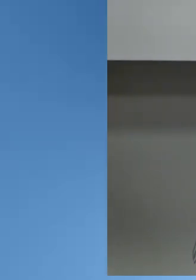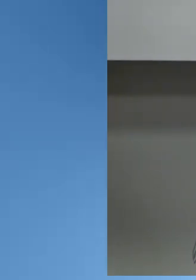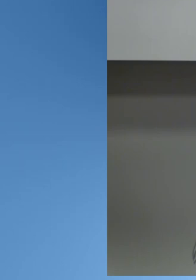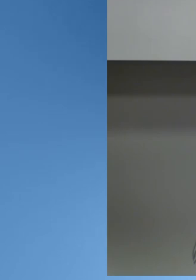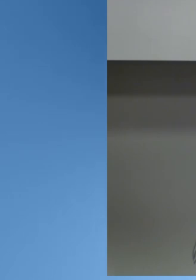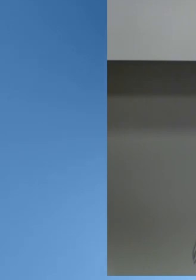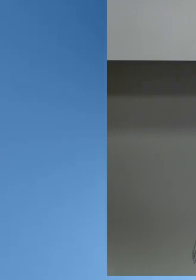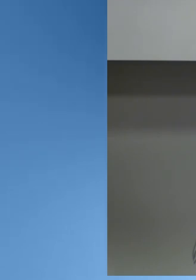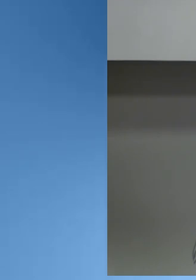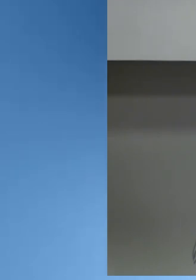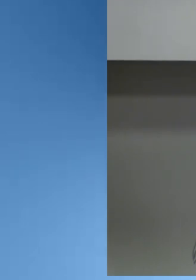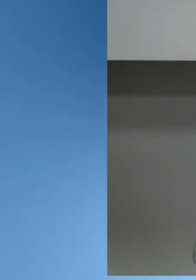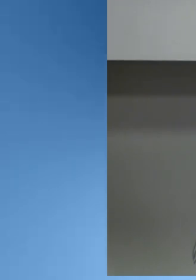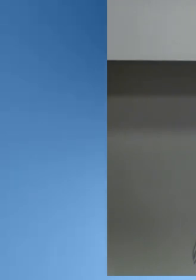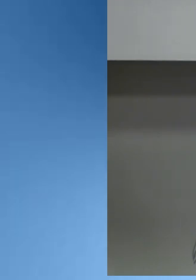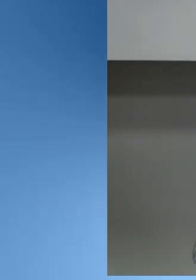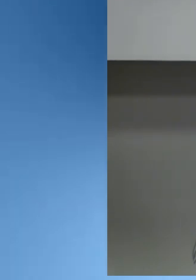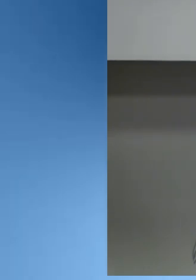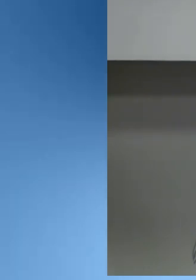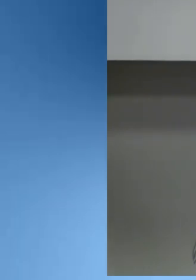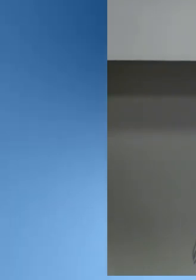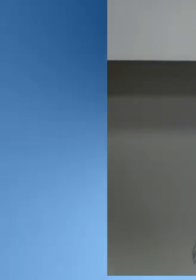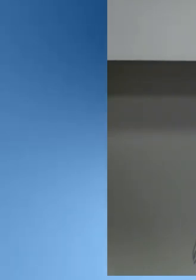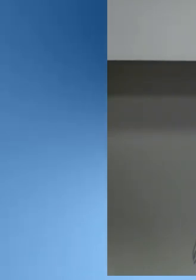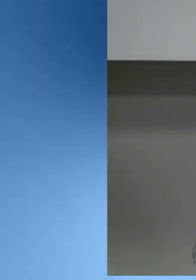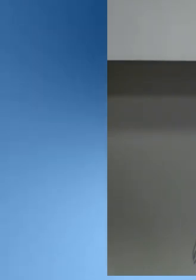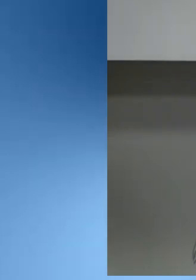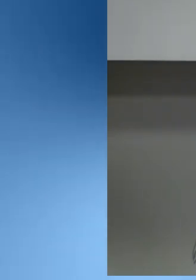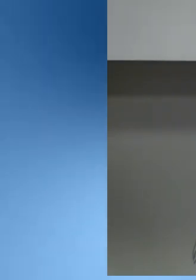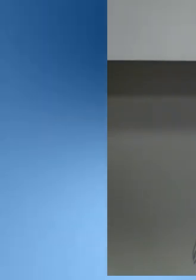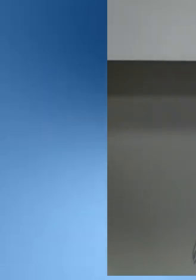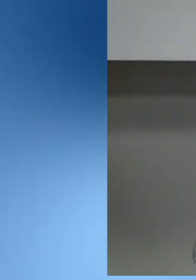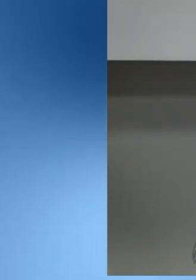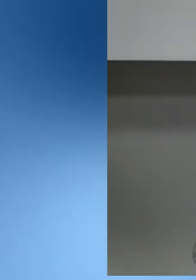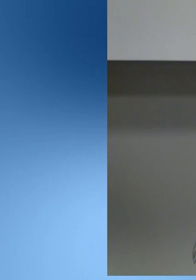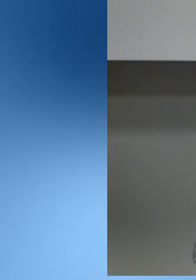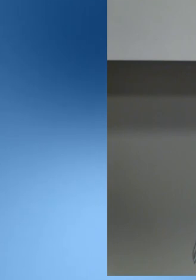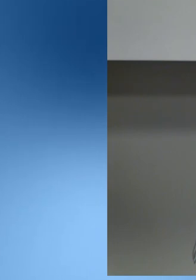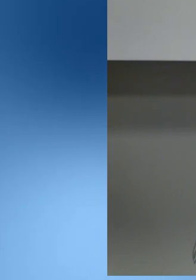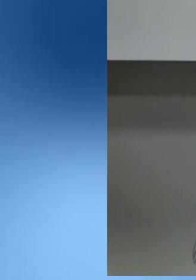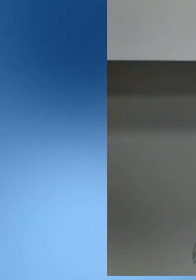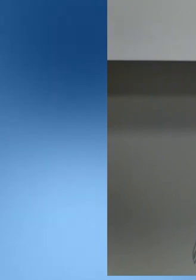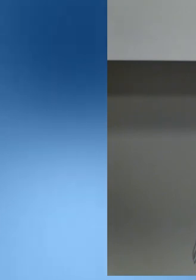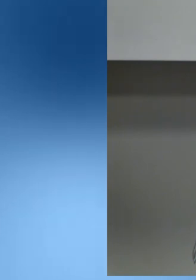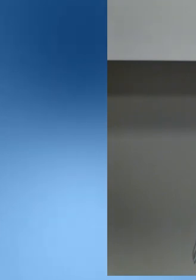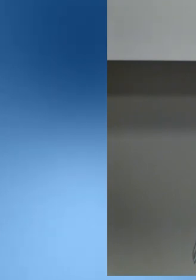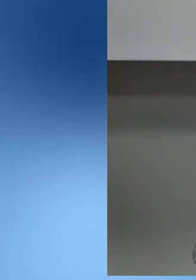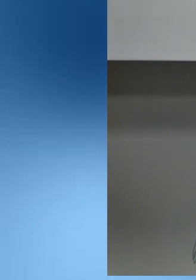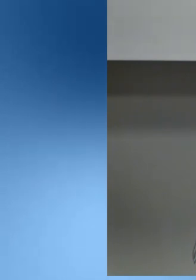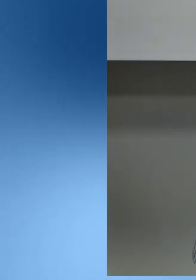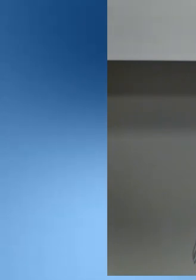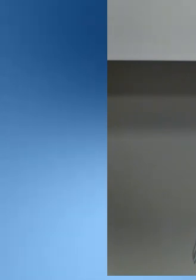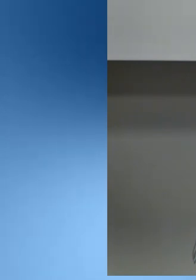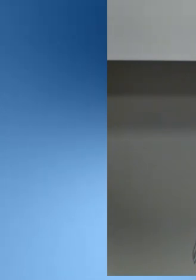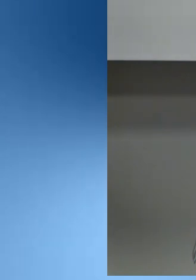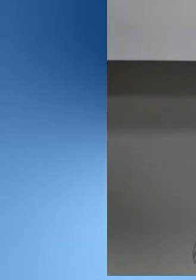voi le jour ces derniers mois autour de la SSA je ne doute pas que ça va continuer je pense qu'il y a une vraie logique à travailler là-dessus